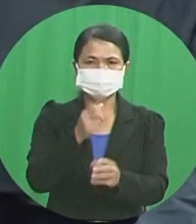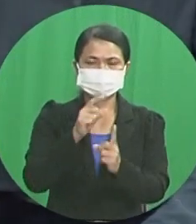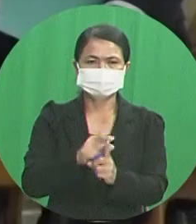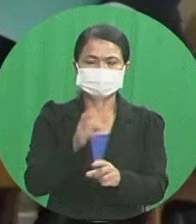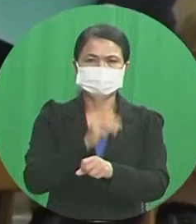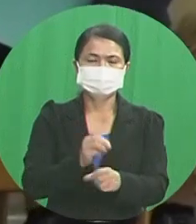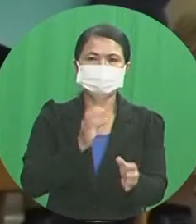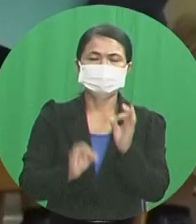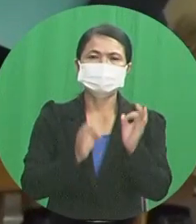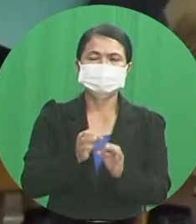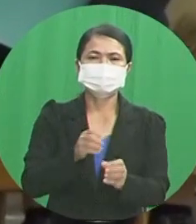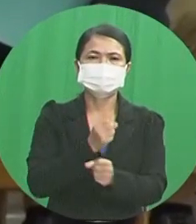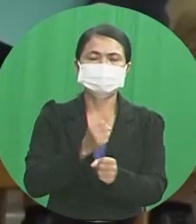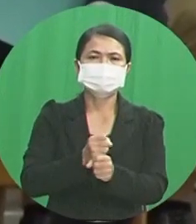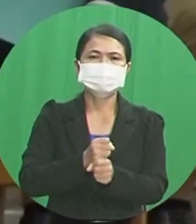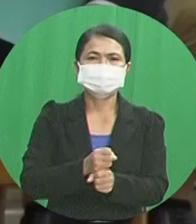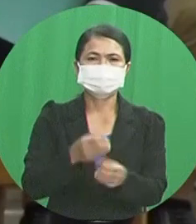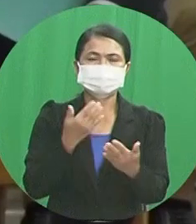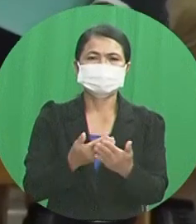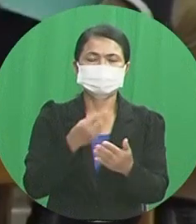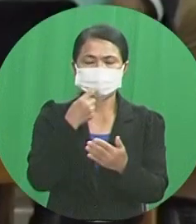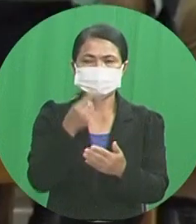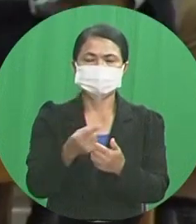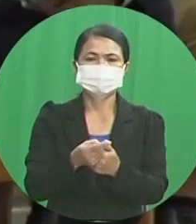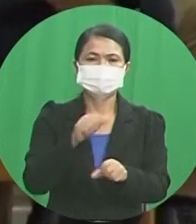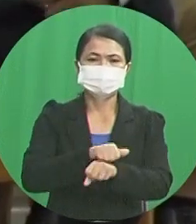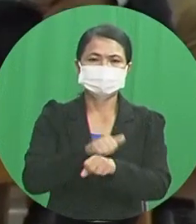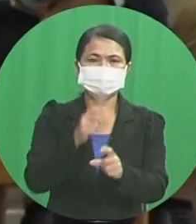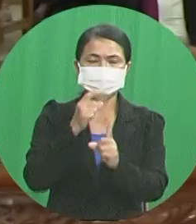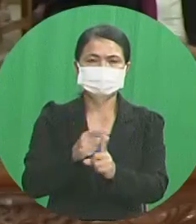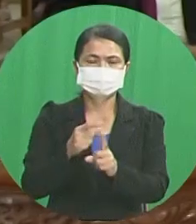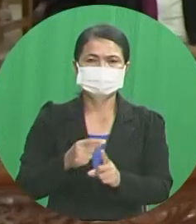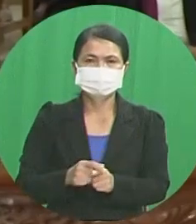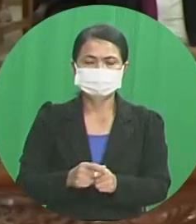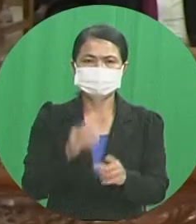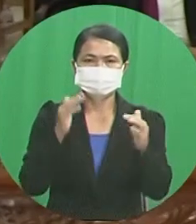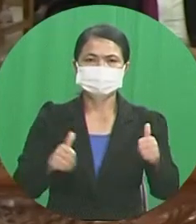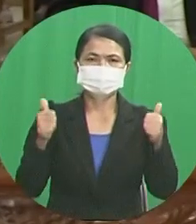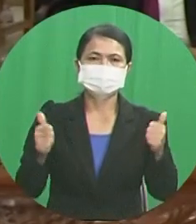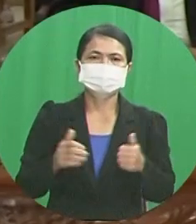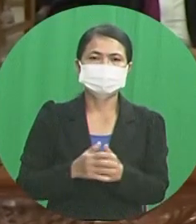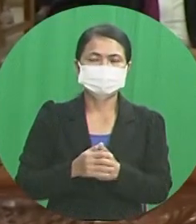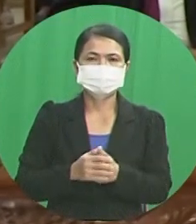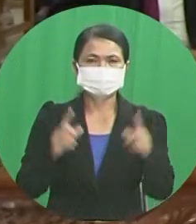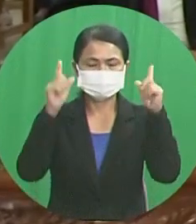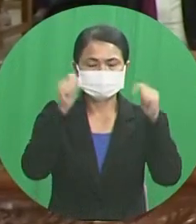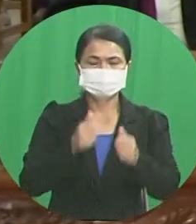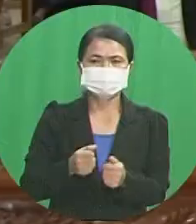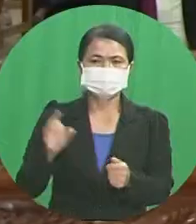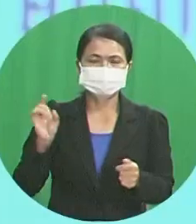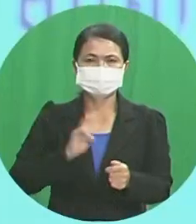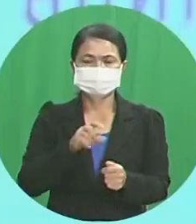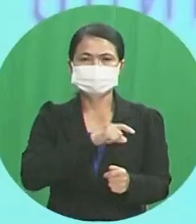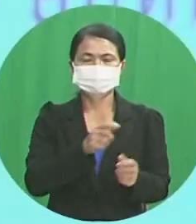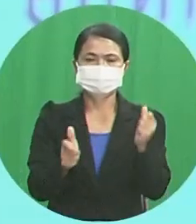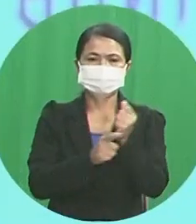យុតិធធម៌បានធ្វើបទឧទ្ទិសនាមស្ដីពីកិច្ចការអ្នកនាំពាក្យប្រកបដោយប្រសិទ្ធភាពអាយដមមាសសុភ័ណ្ឌអ